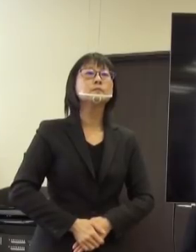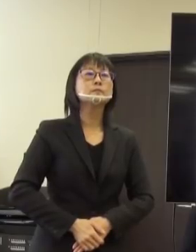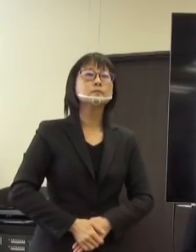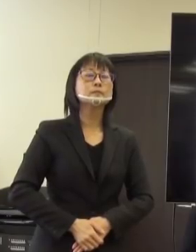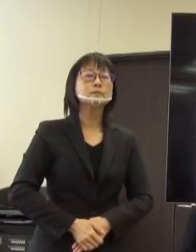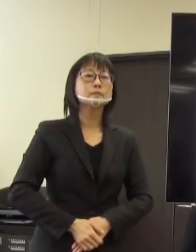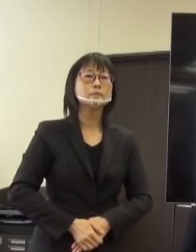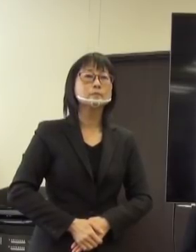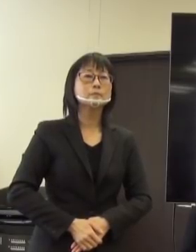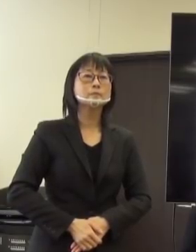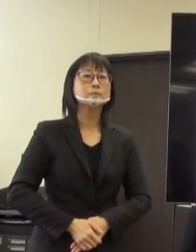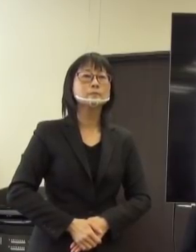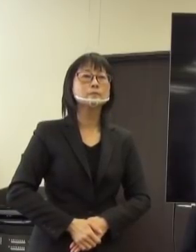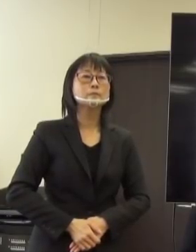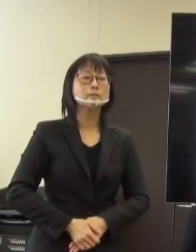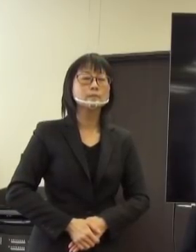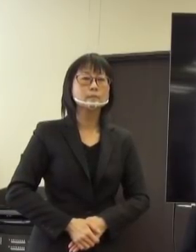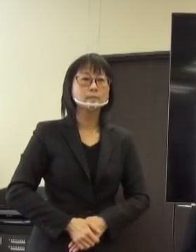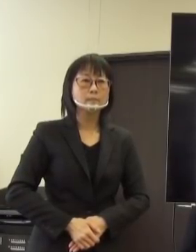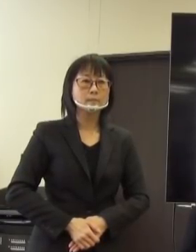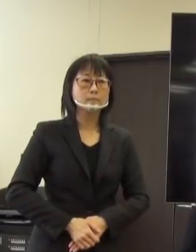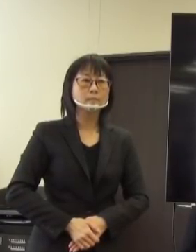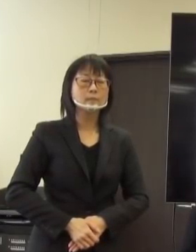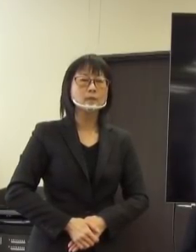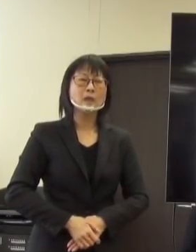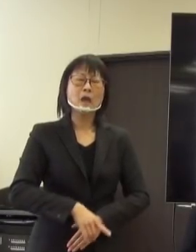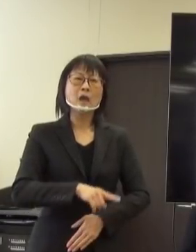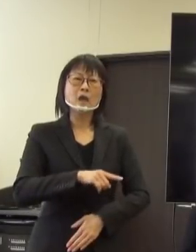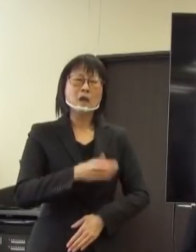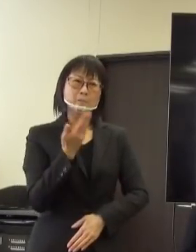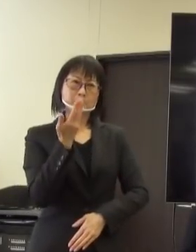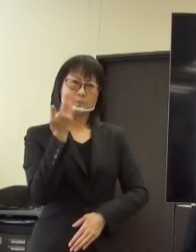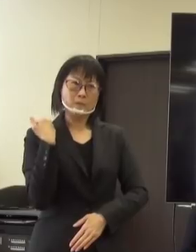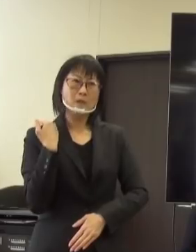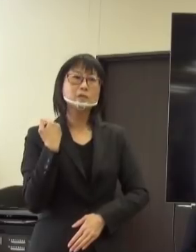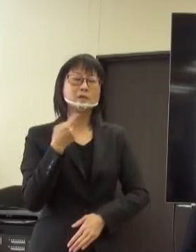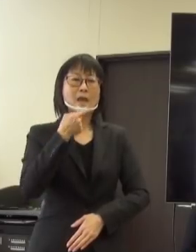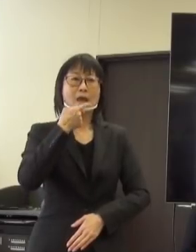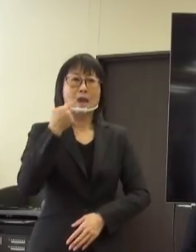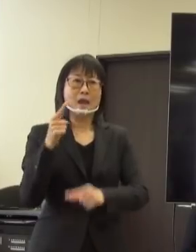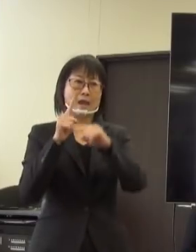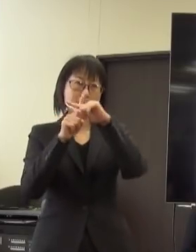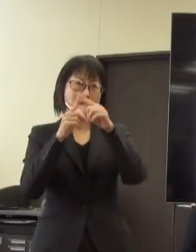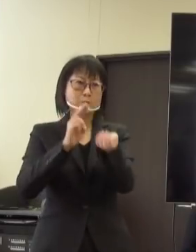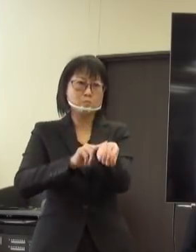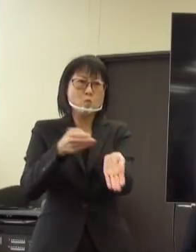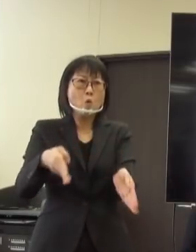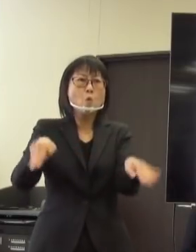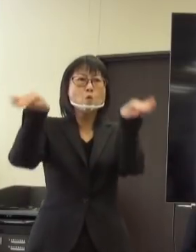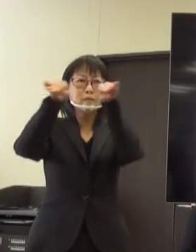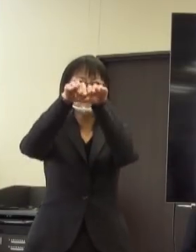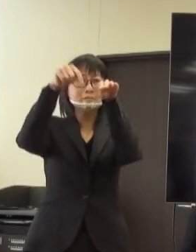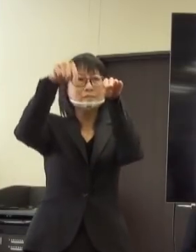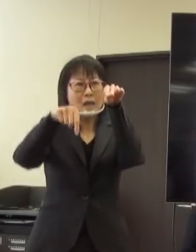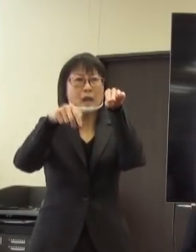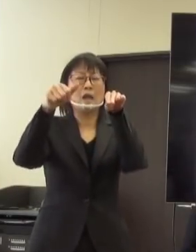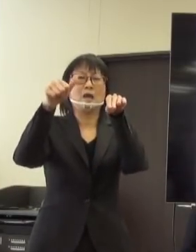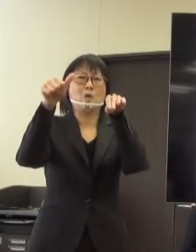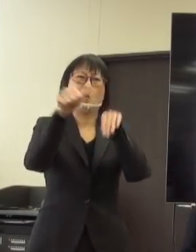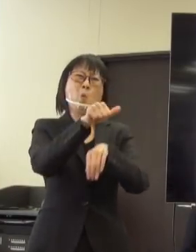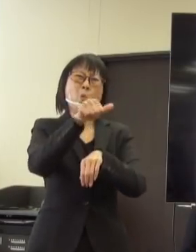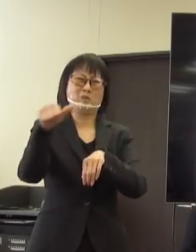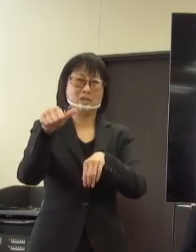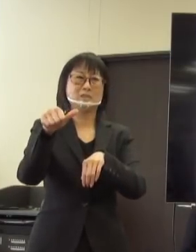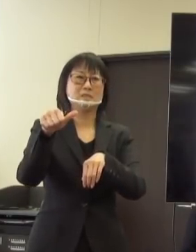ように最初に日赤病院さんで都合5人の PCR プラ